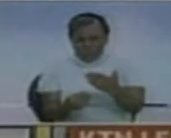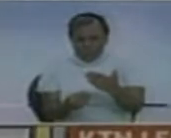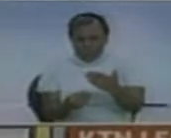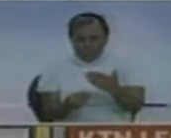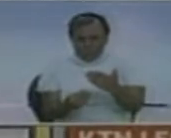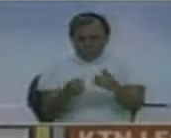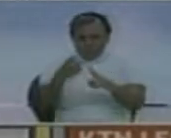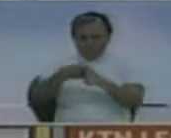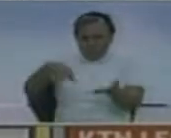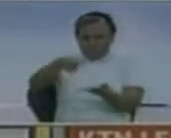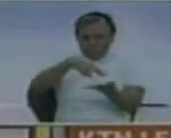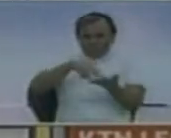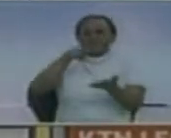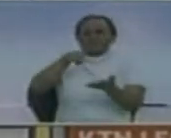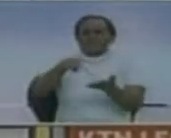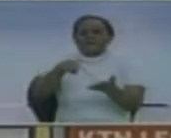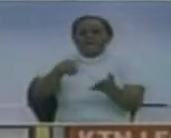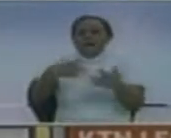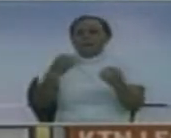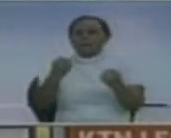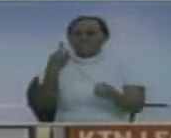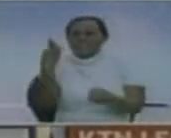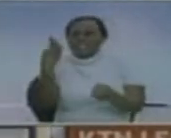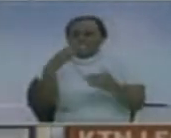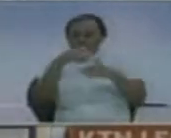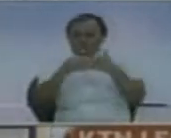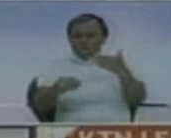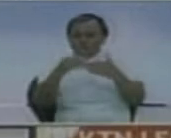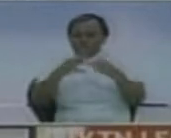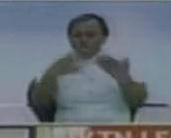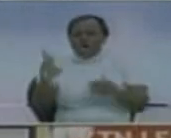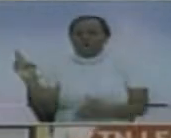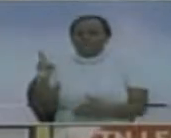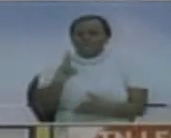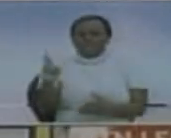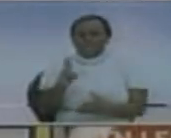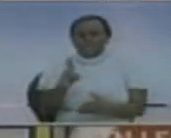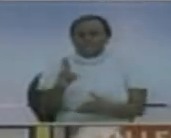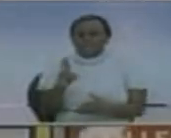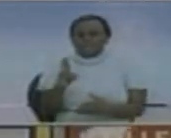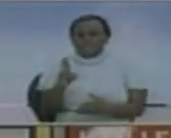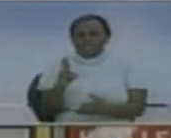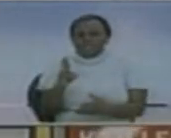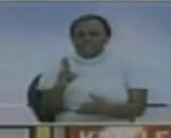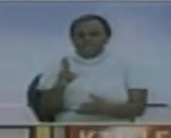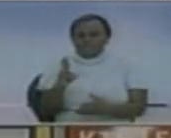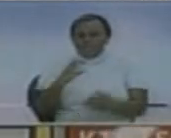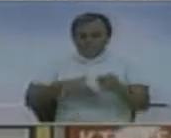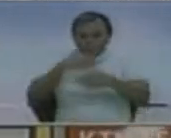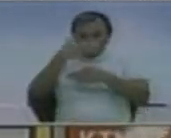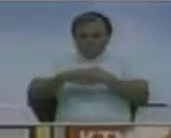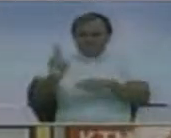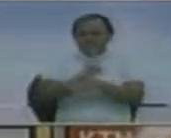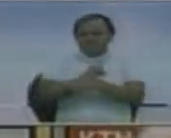Kutoka Republika hadi Corinthians Itakera ni dola 3 za huku, ama rias kama wanavyoziita huku. Baadaye